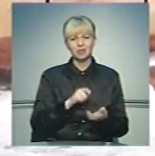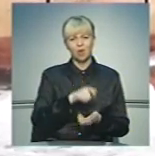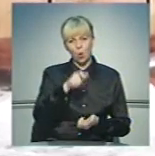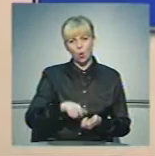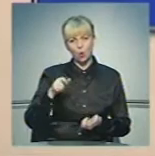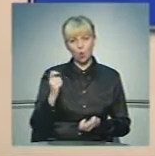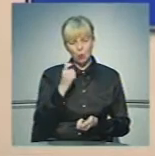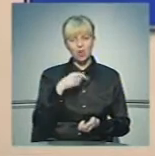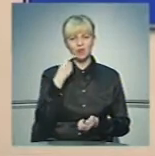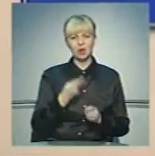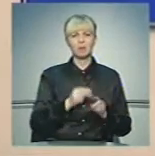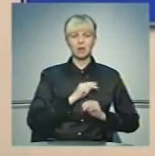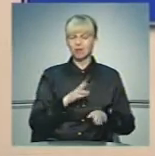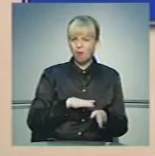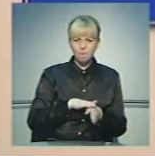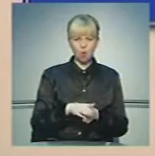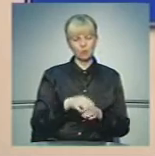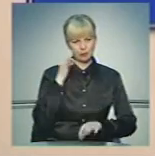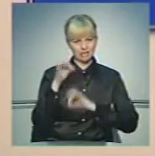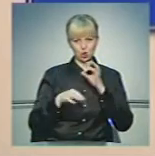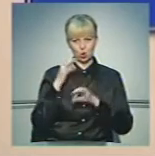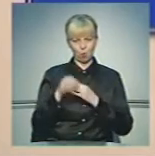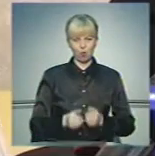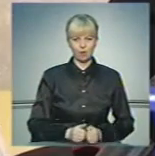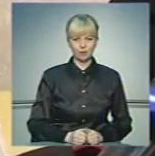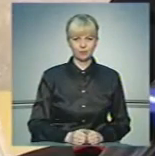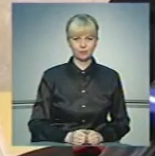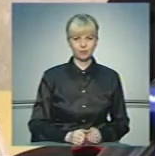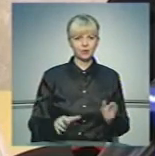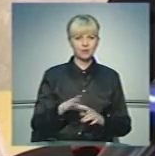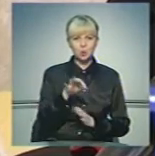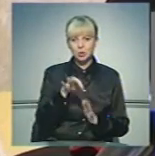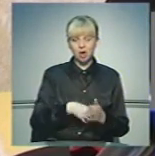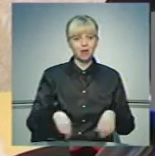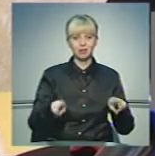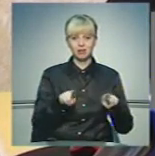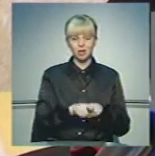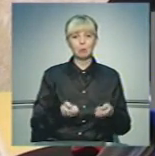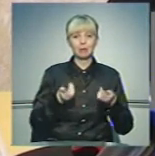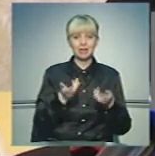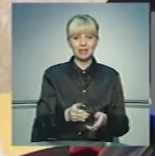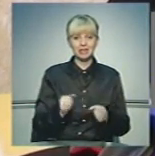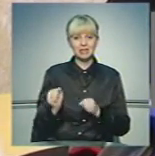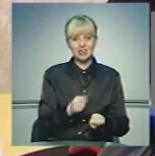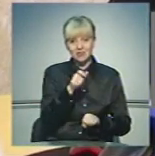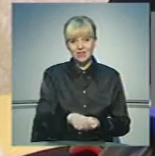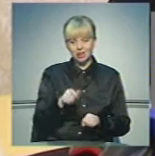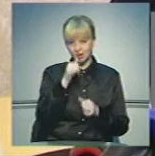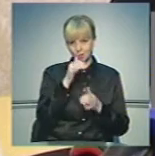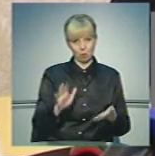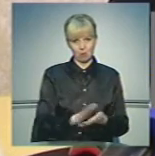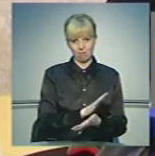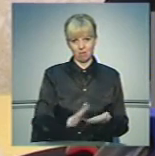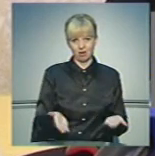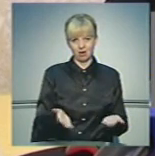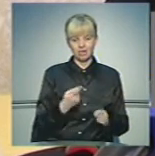комунальники зазначають, працюють наповну цілодобово. Все зразу такою кількістю двірників не можна прибрати.